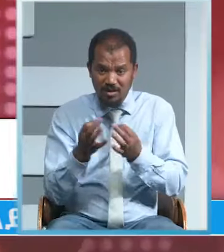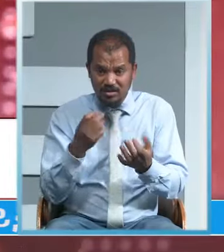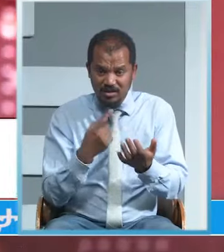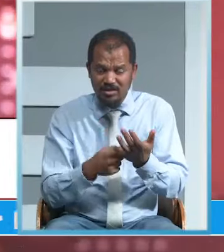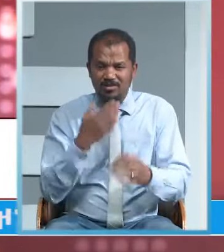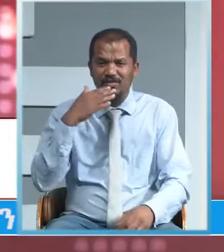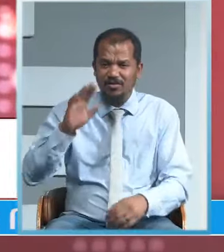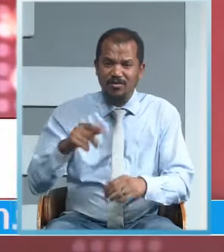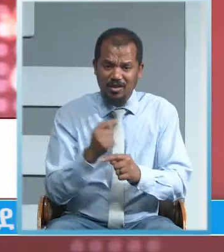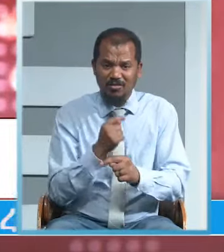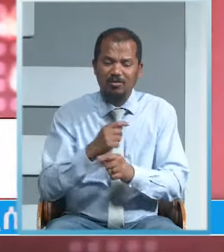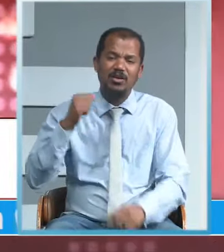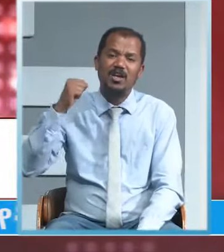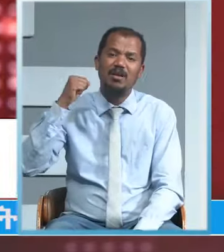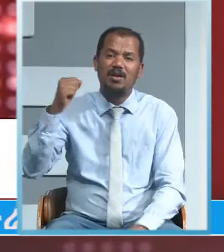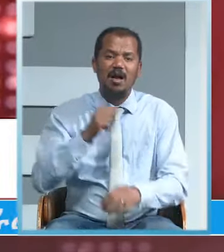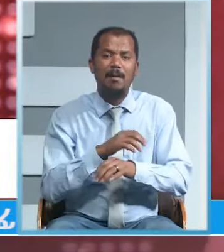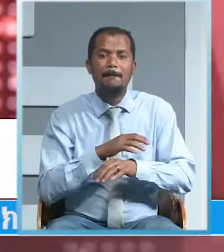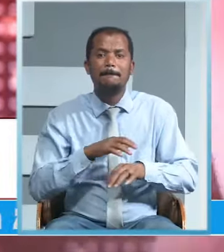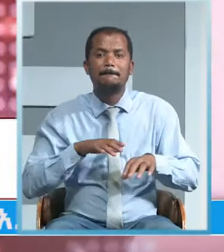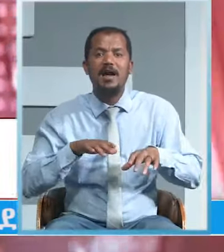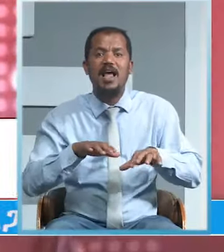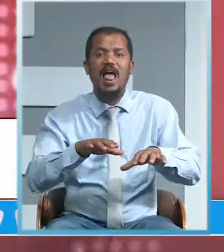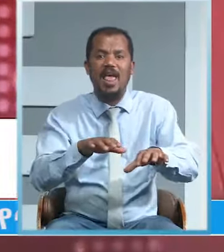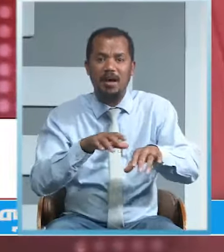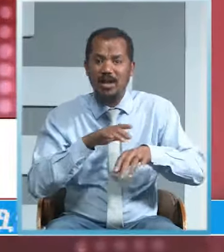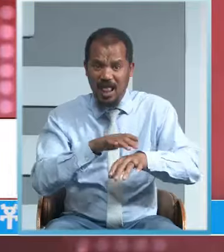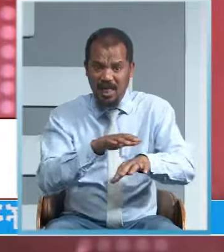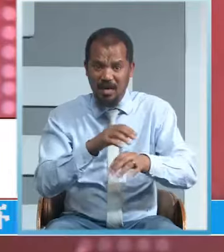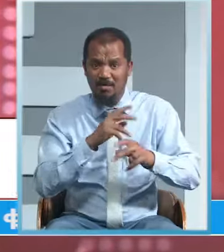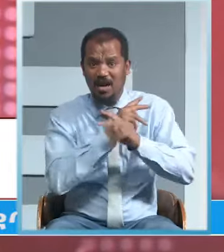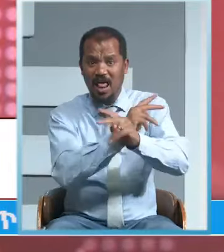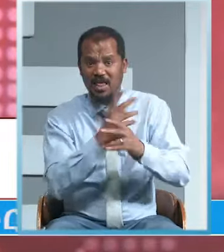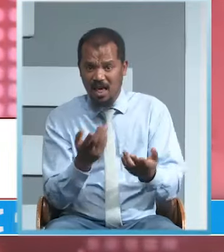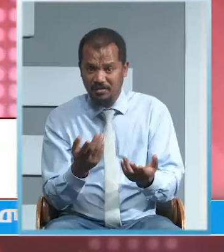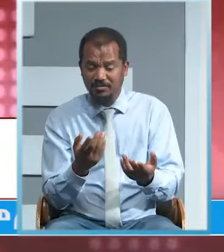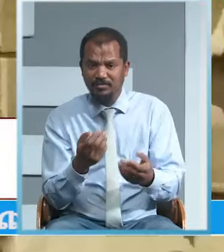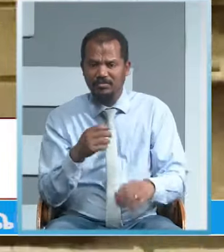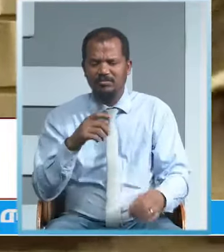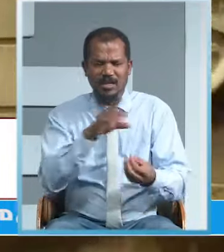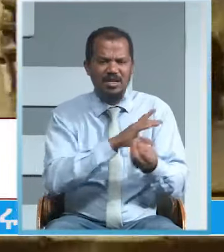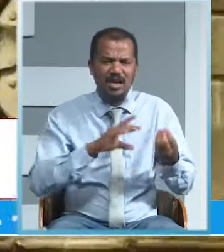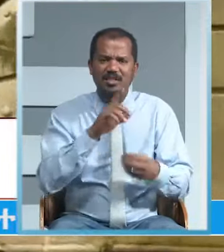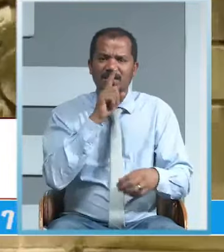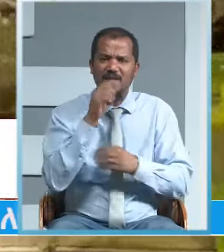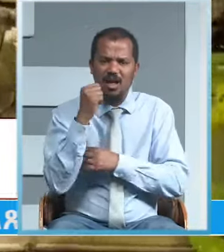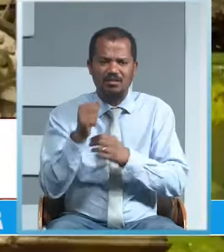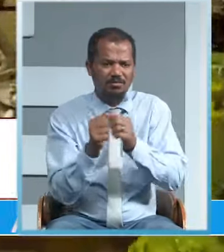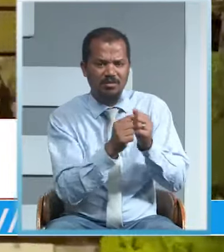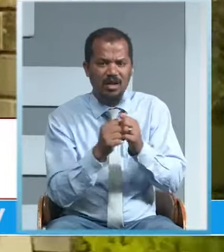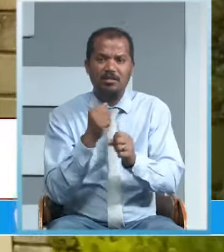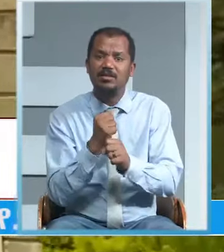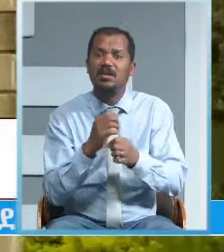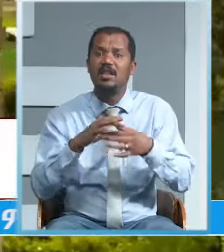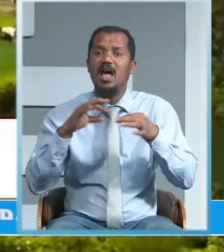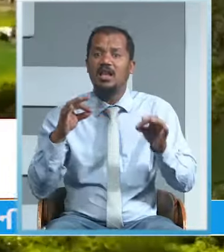እኩይ ተግባራቸውን በጀግናው የመከላከያ ሰራዊታችንና በክልላችን የጸጥታ ኃይል በጋራ በሰሩት